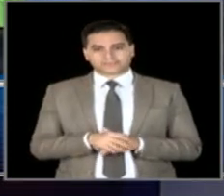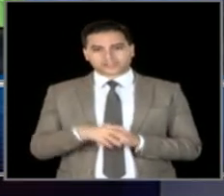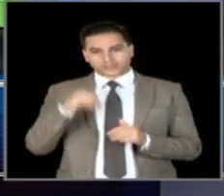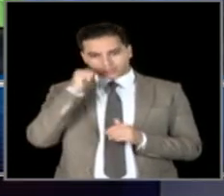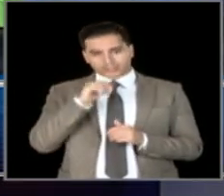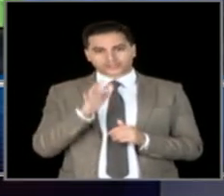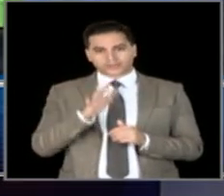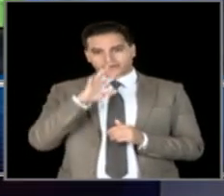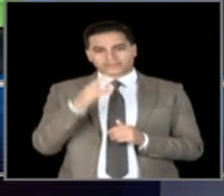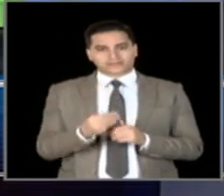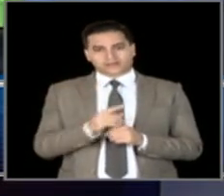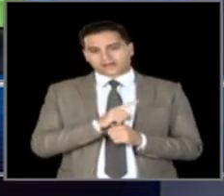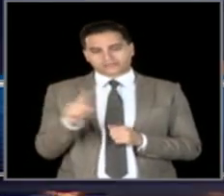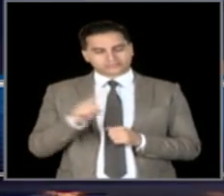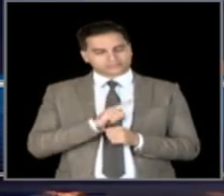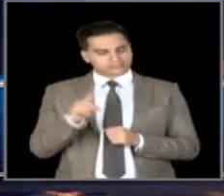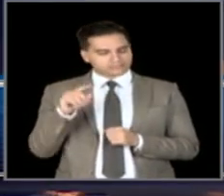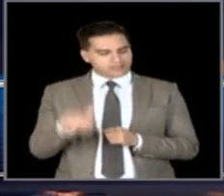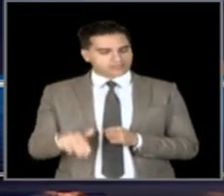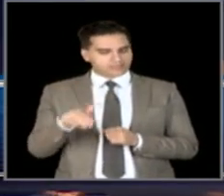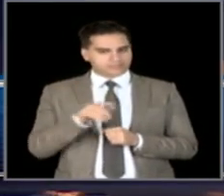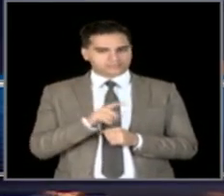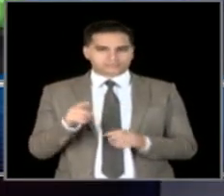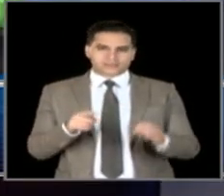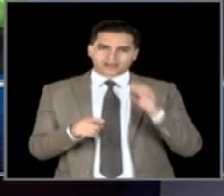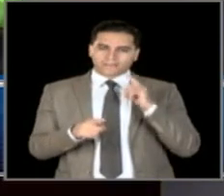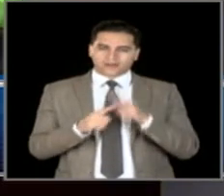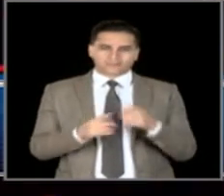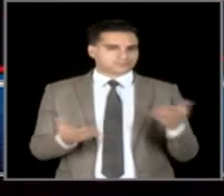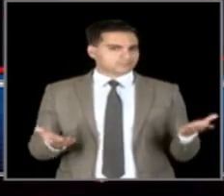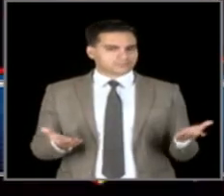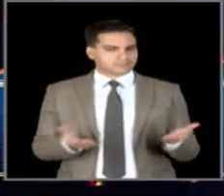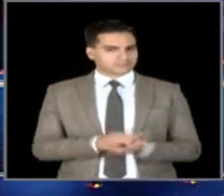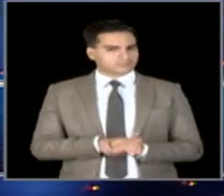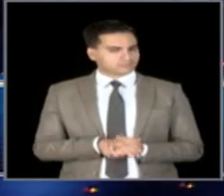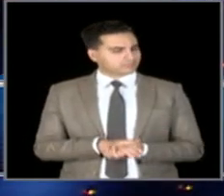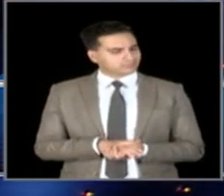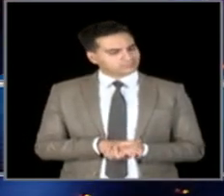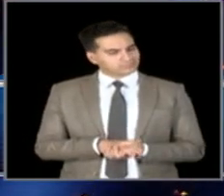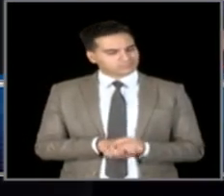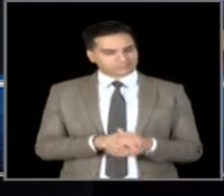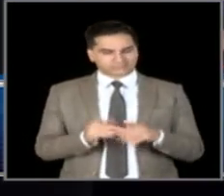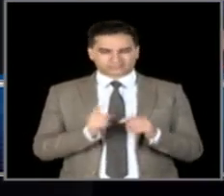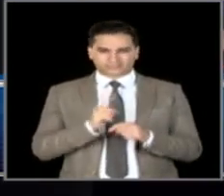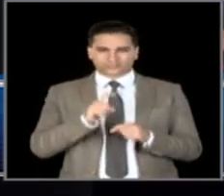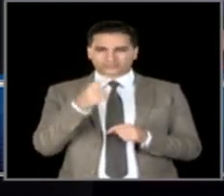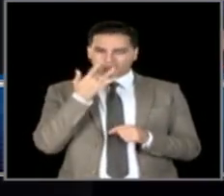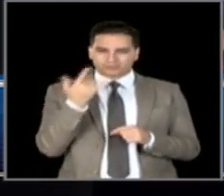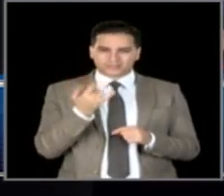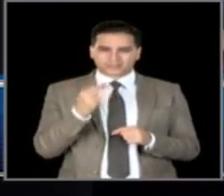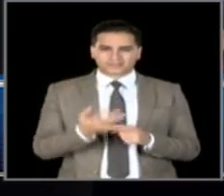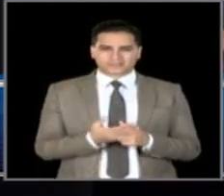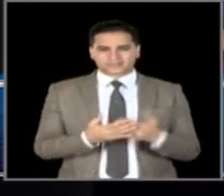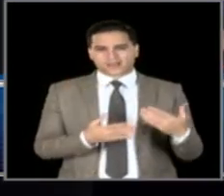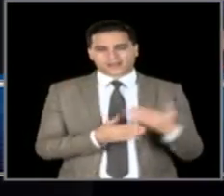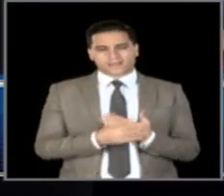افريقيا لا لا لا اجابه خاطئه طبعا سؤال سهل جدا